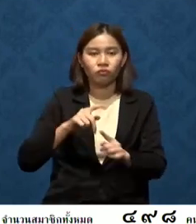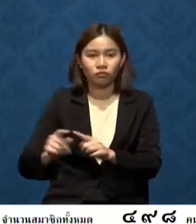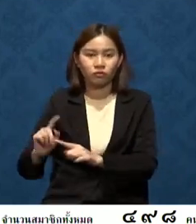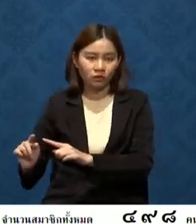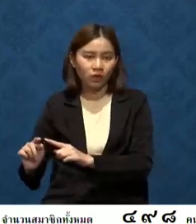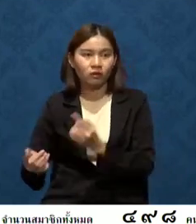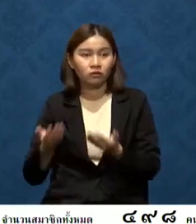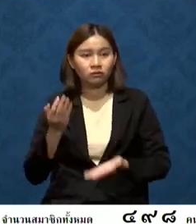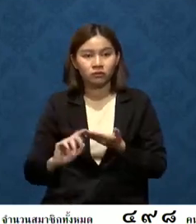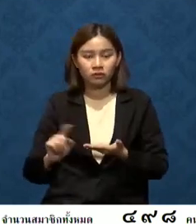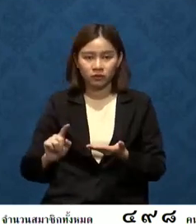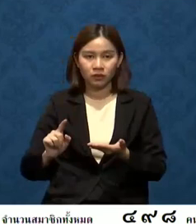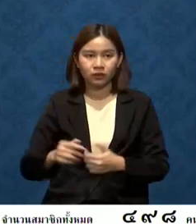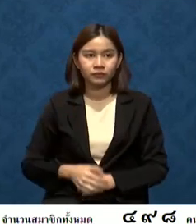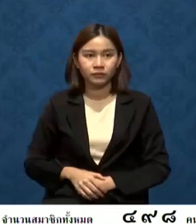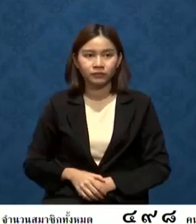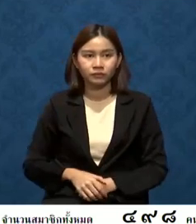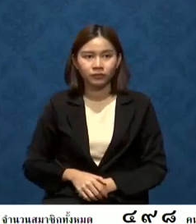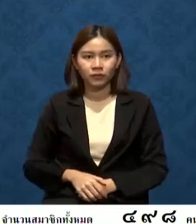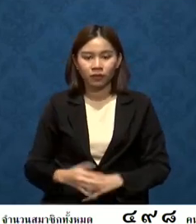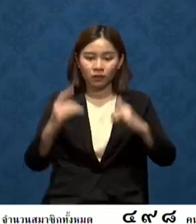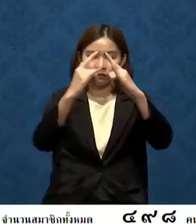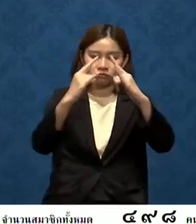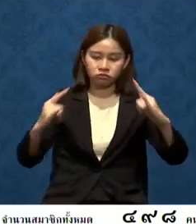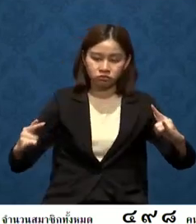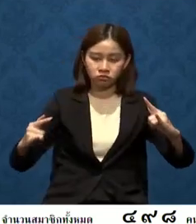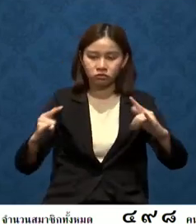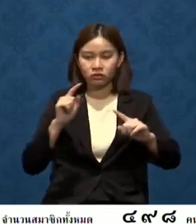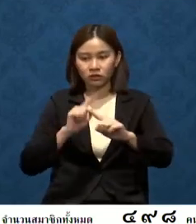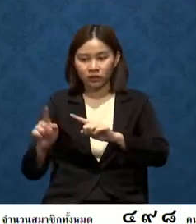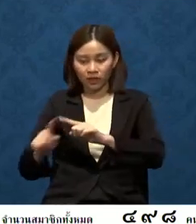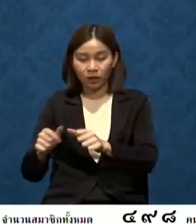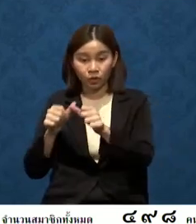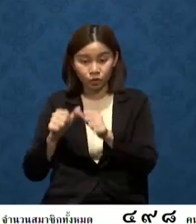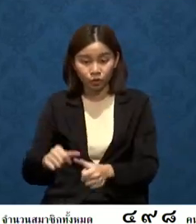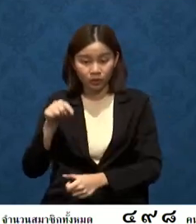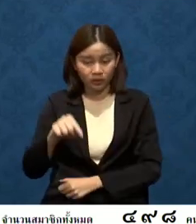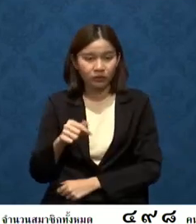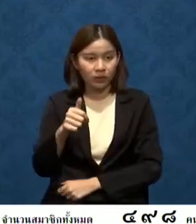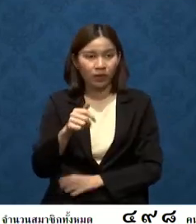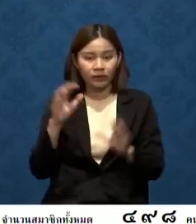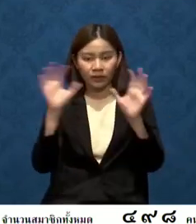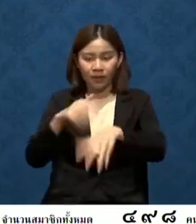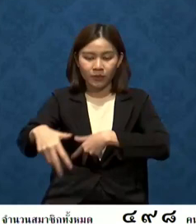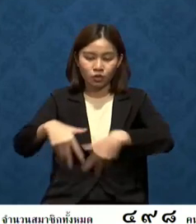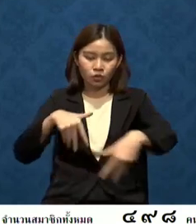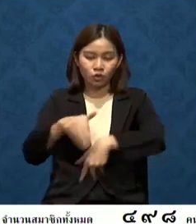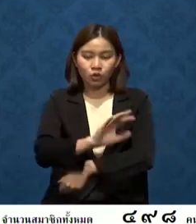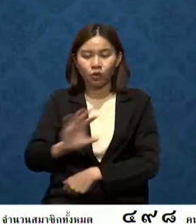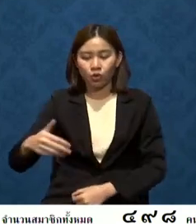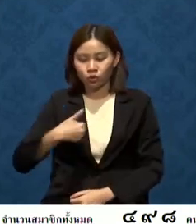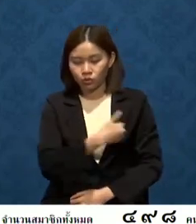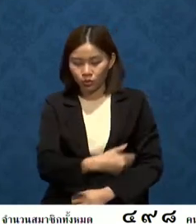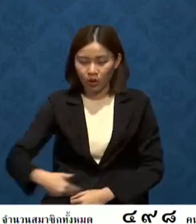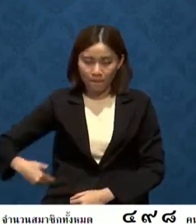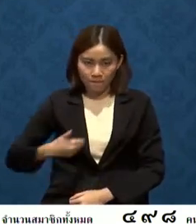หรือไม่ถ้าหากว่าทั้งแคมป์ตั้งอะไรขึ้นมาเนี่ยเขาสามารถที่จะอยู่ในลักษณะของชุมชนสุขภาพอน